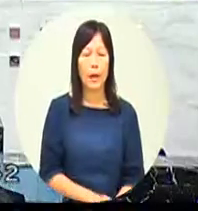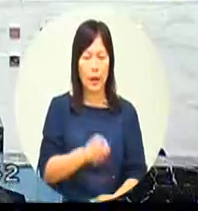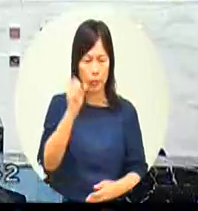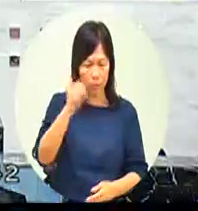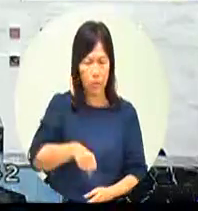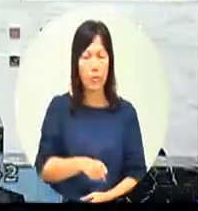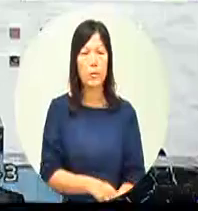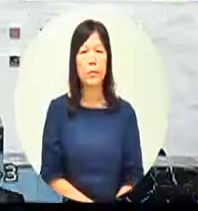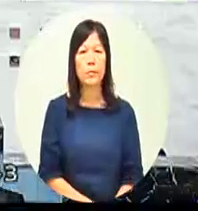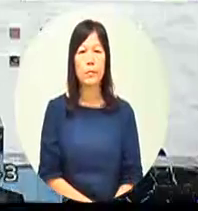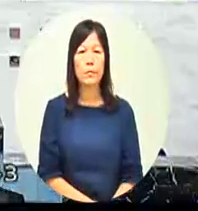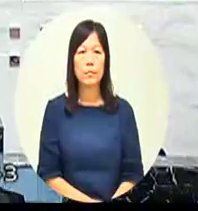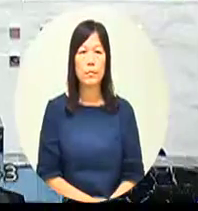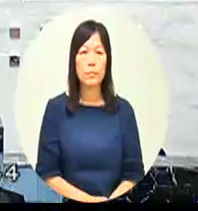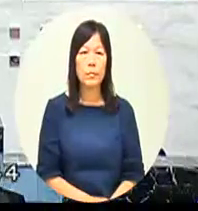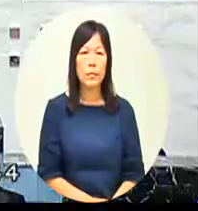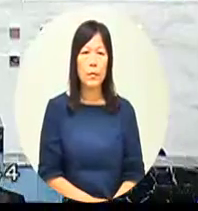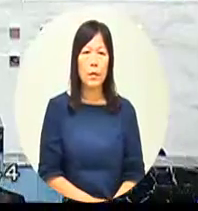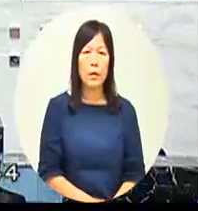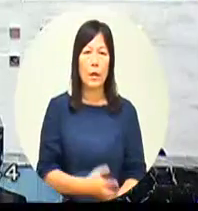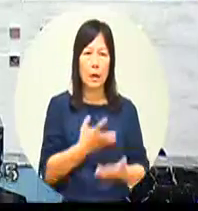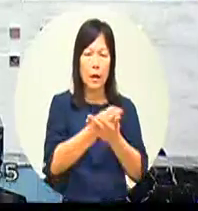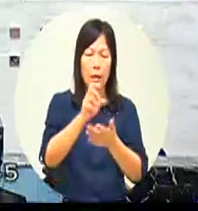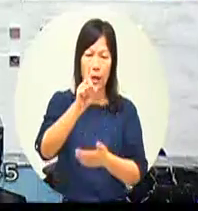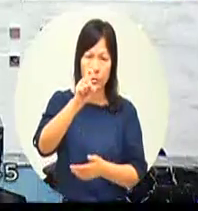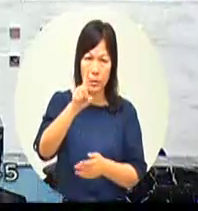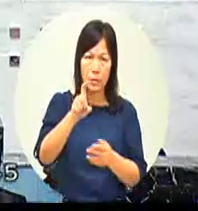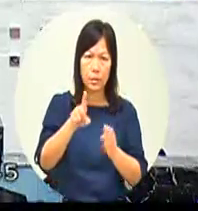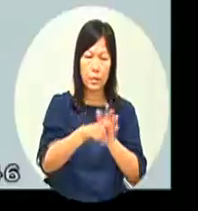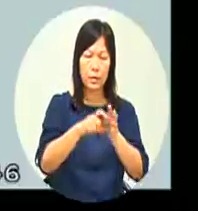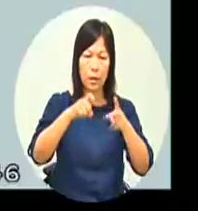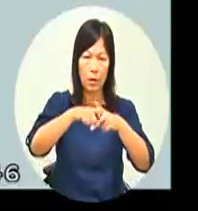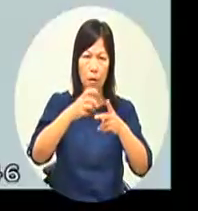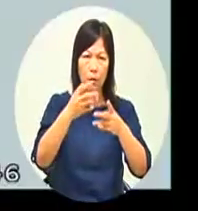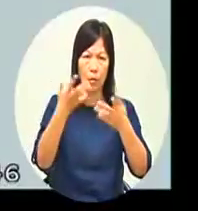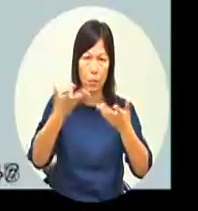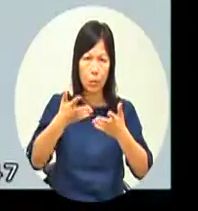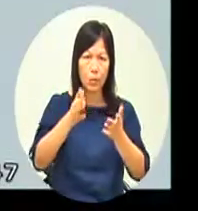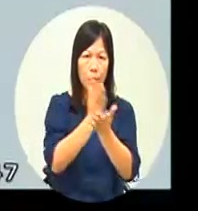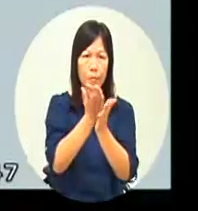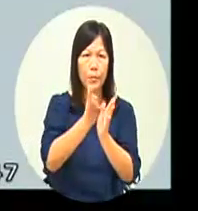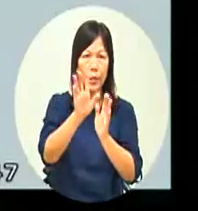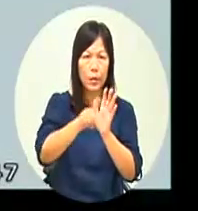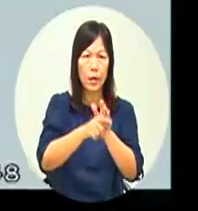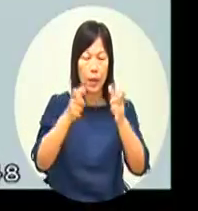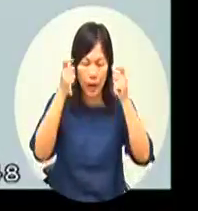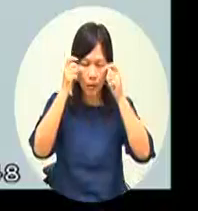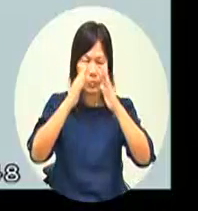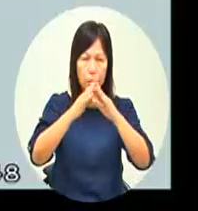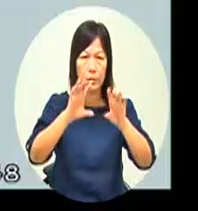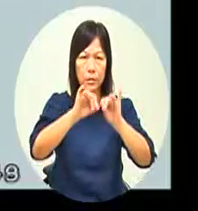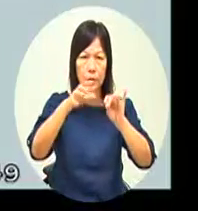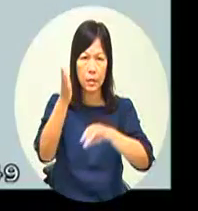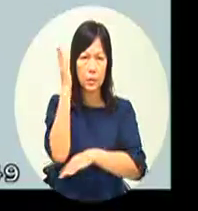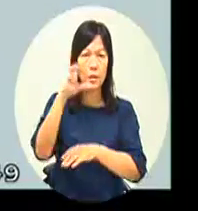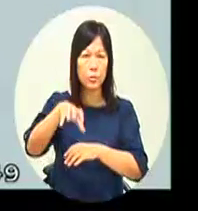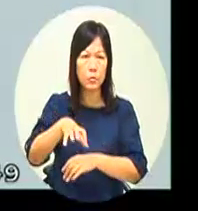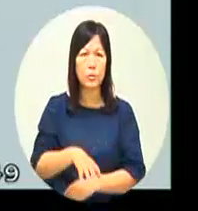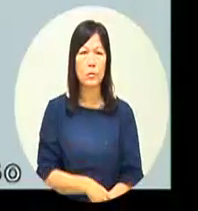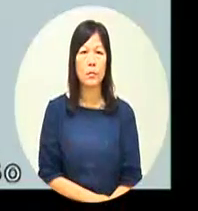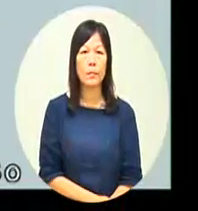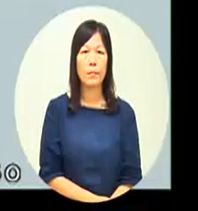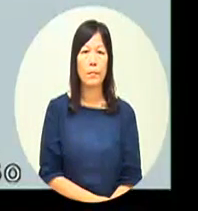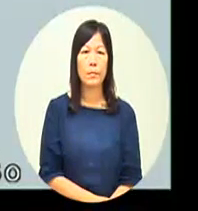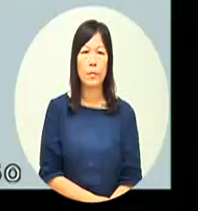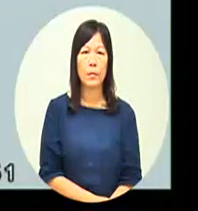备查。 案号十一，类别公务，报告机关高雄市政府地震局，